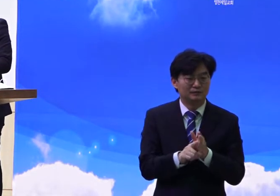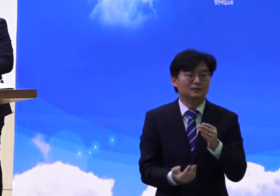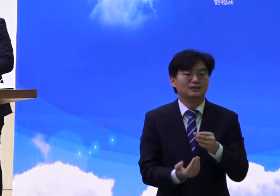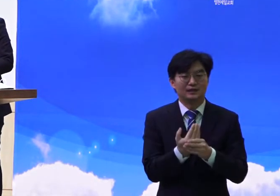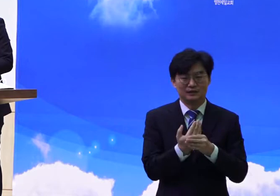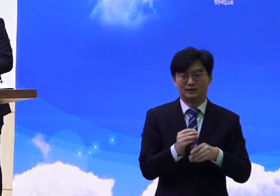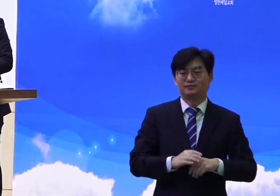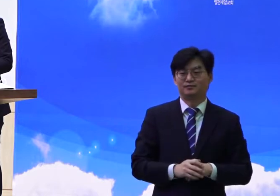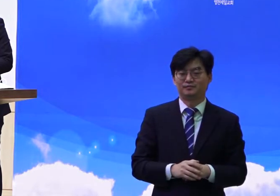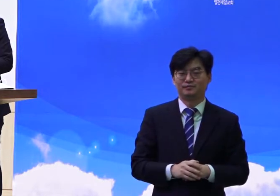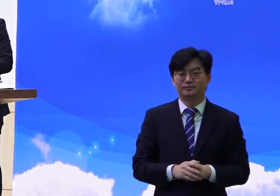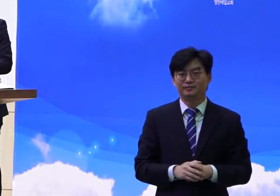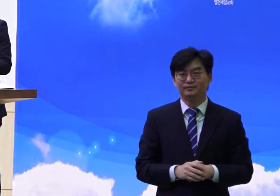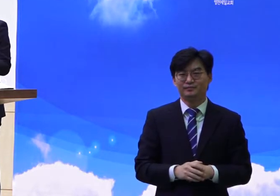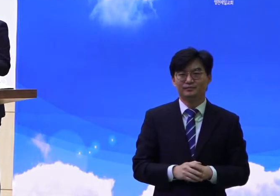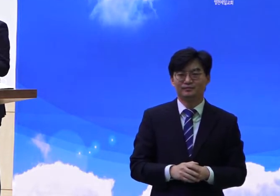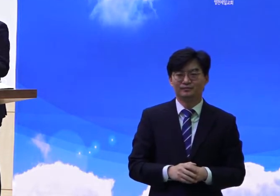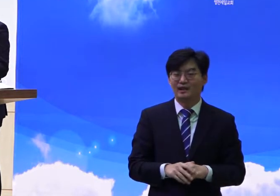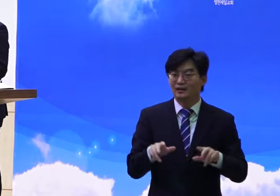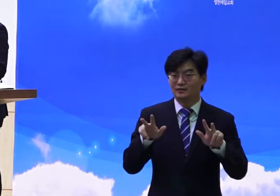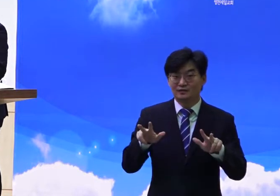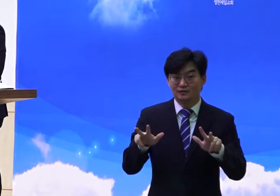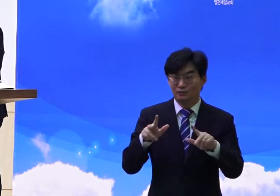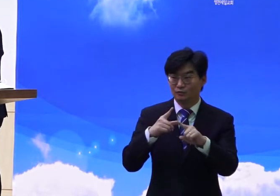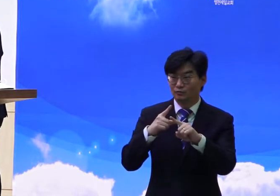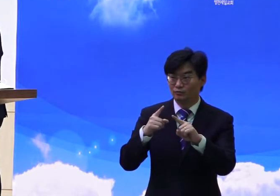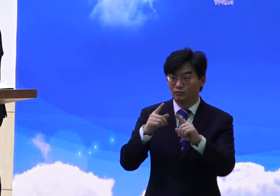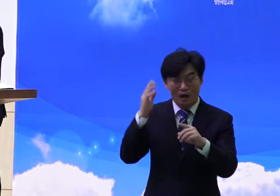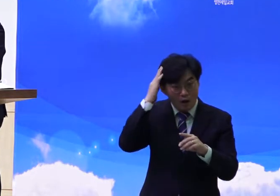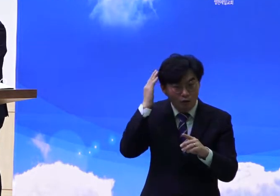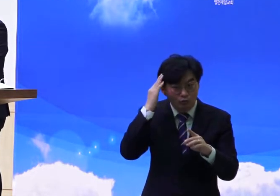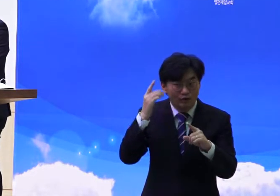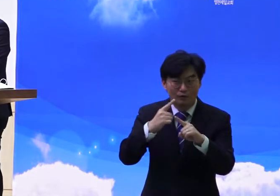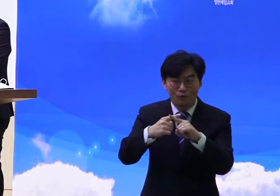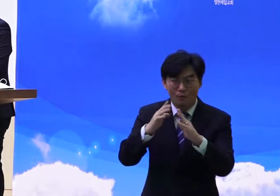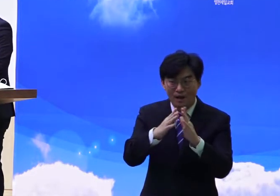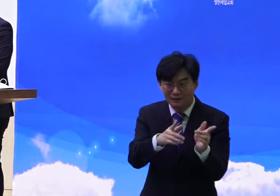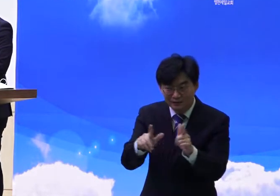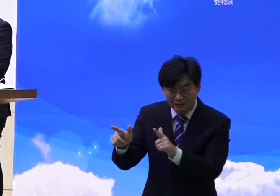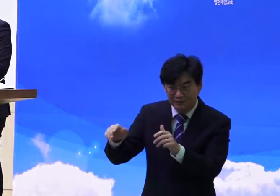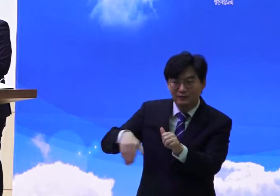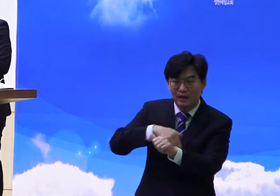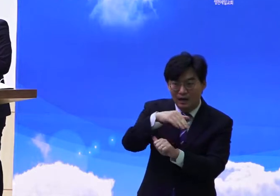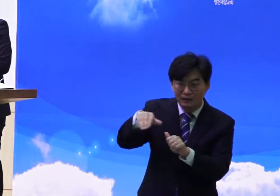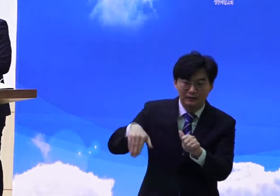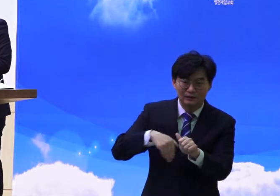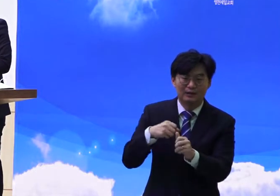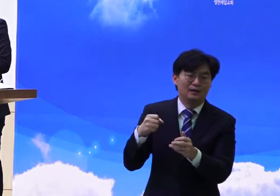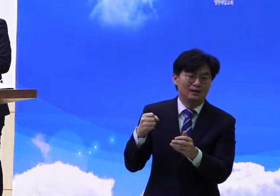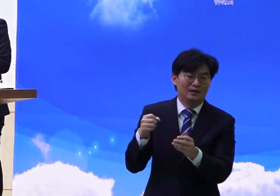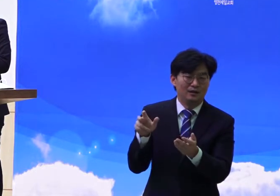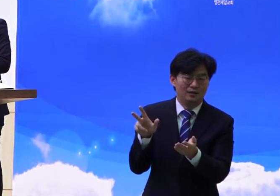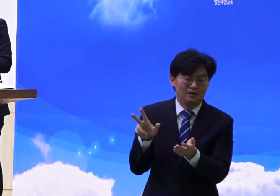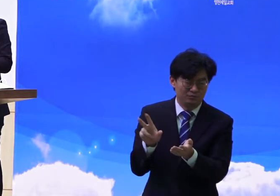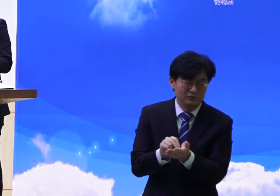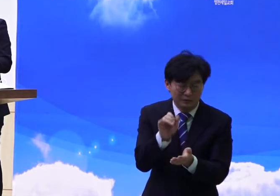현재 우리가 처하고 있는 이 상황이 정말 너무나 안타깝고 마음이 아프지만, 그럴수록